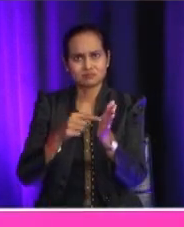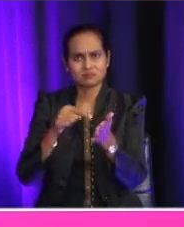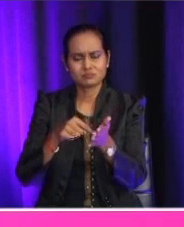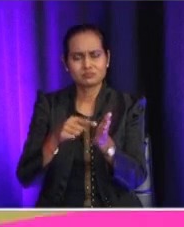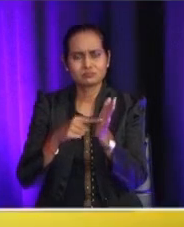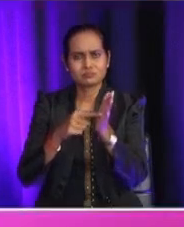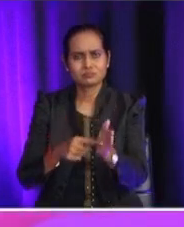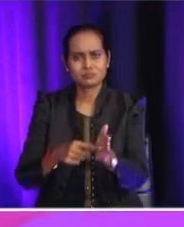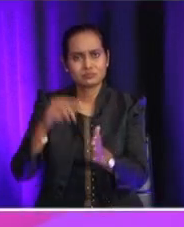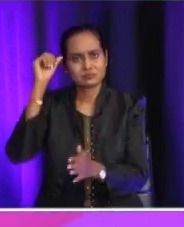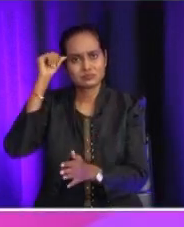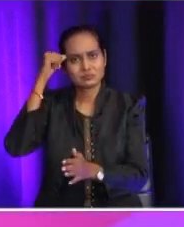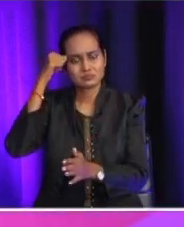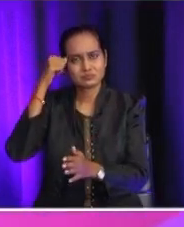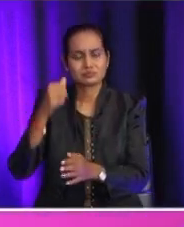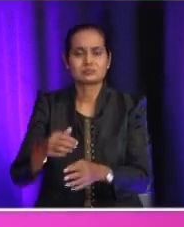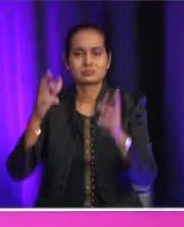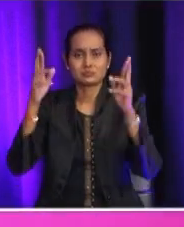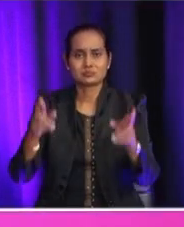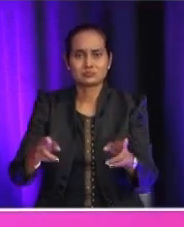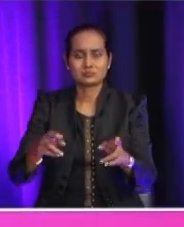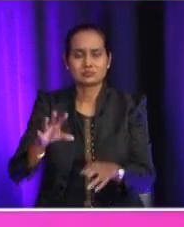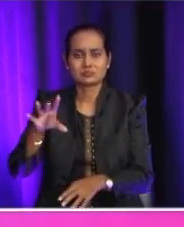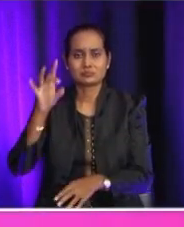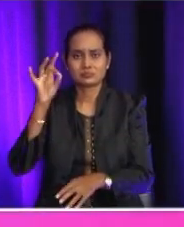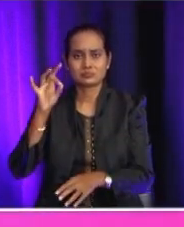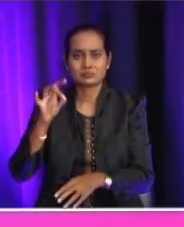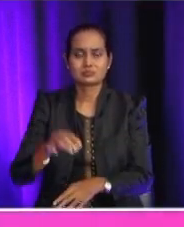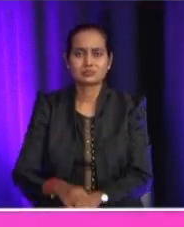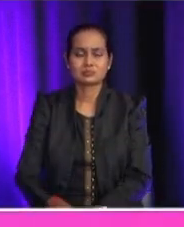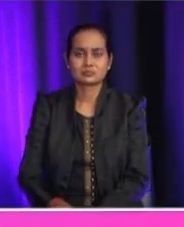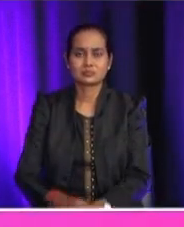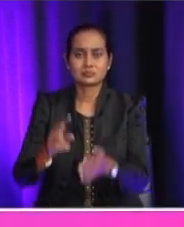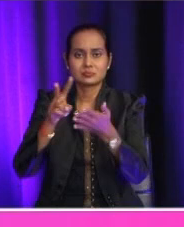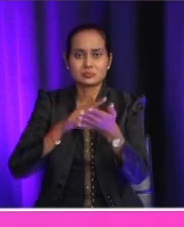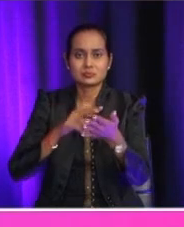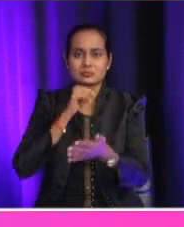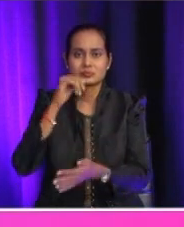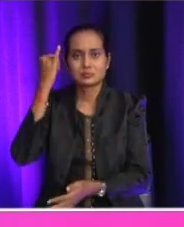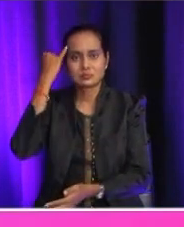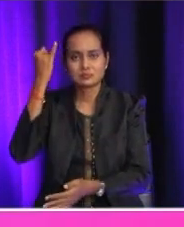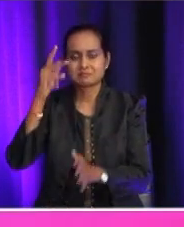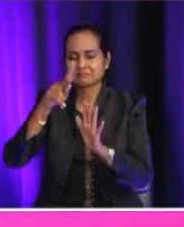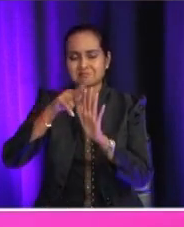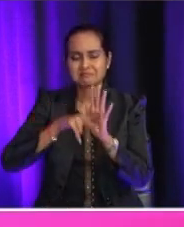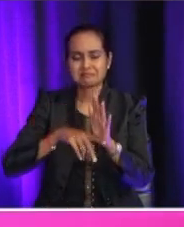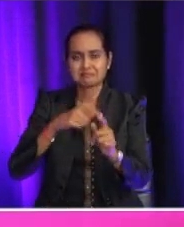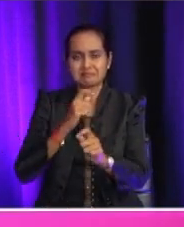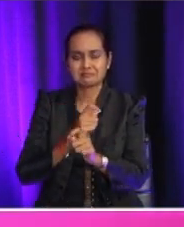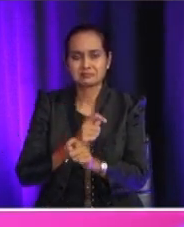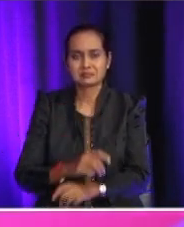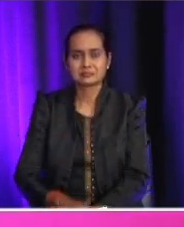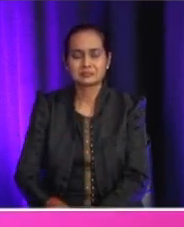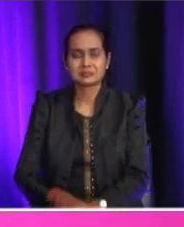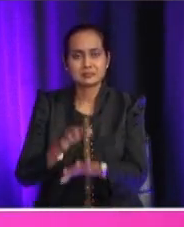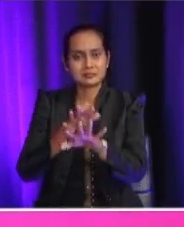anggapan masyarakat memilih bahan bacaan yang kurang nilai ilmiah adalah kurang tepat. Kajian ini menunjukkan bahawa kebanyakan rakyat Malaysia